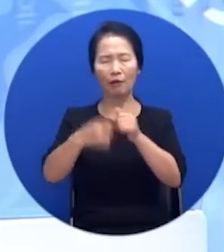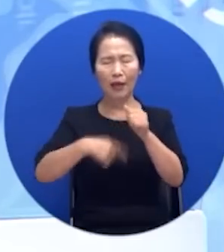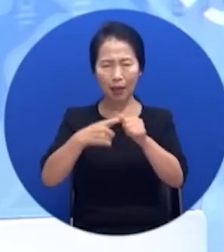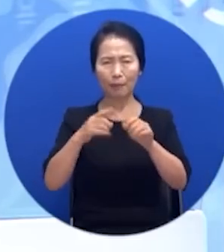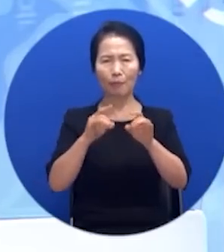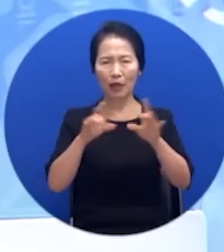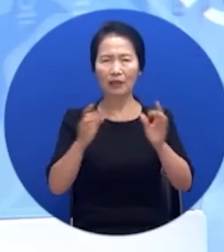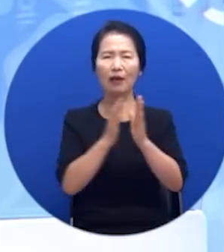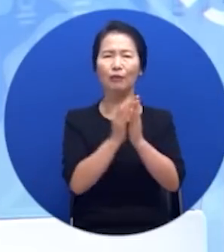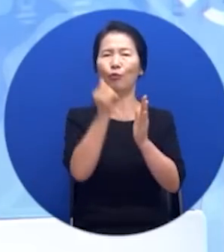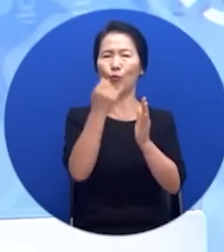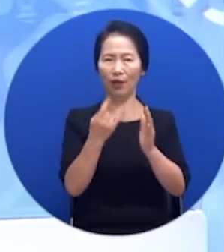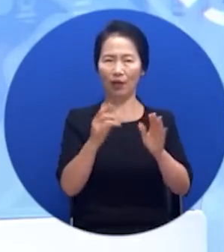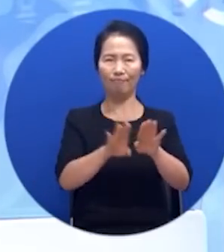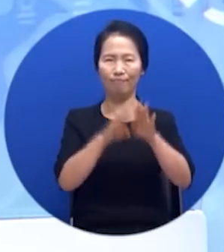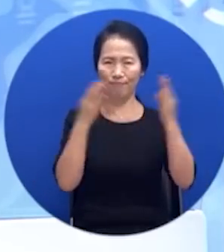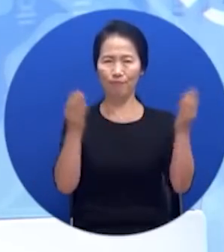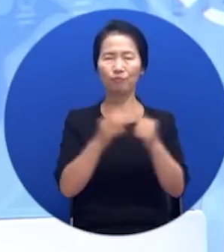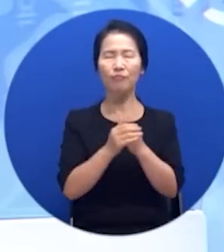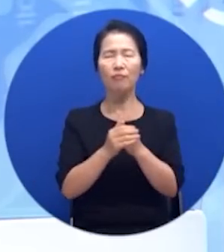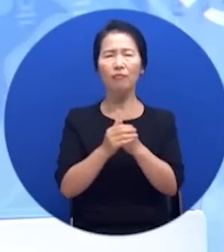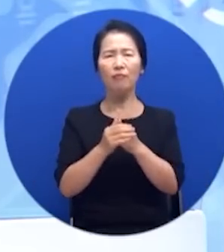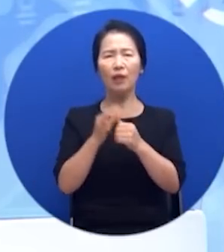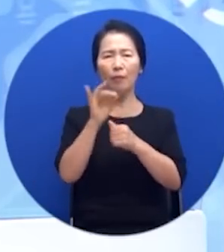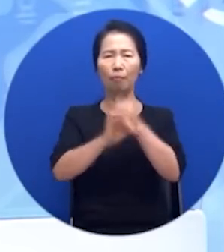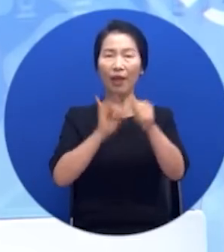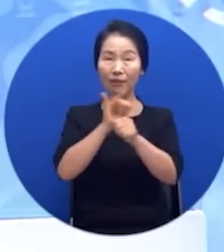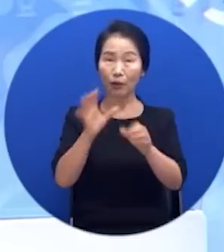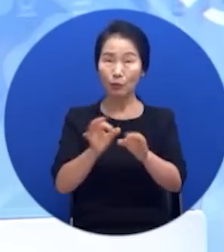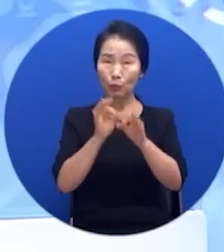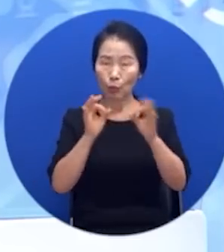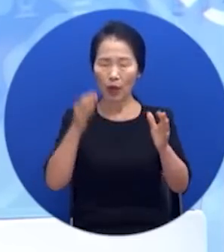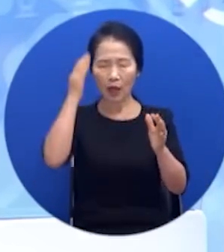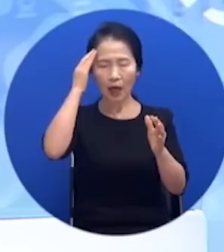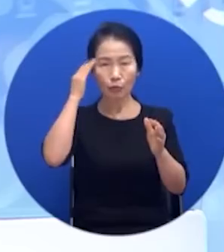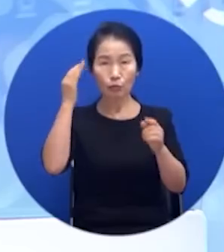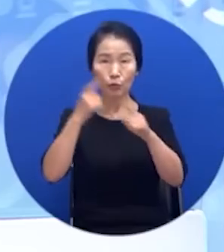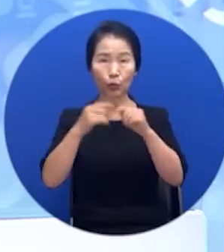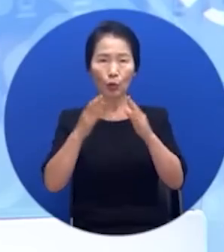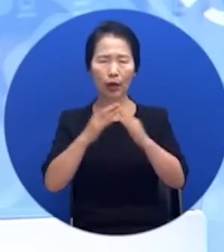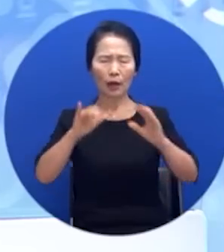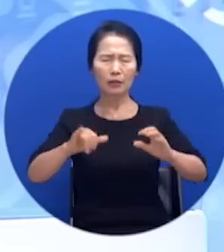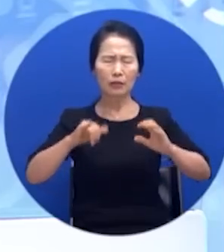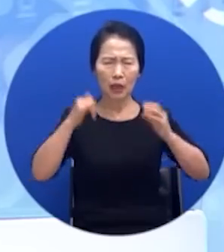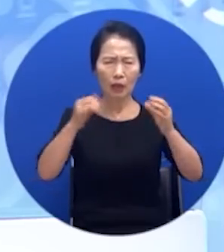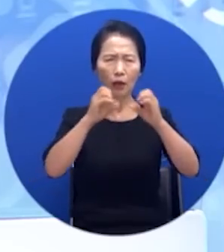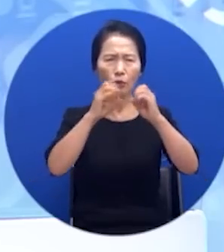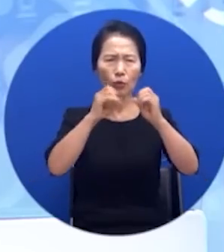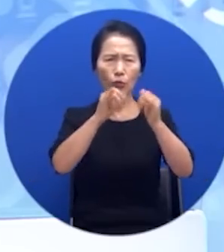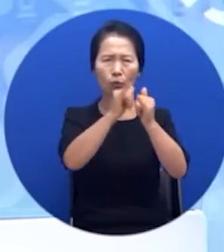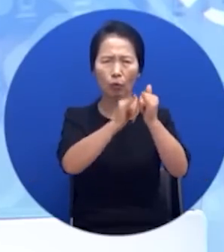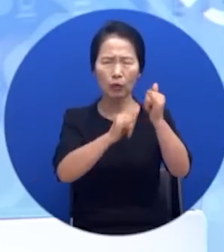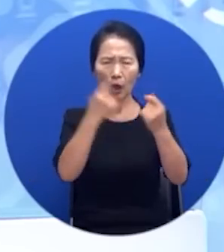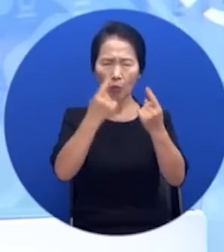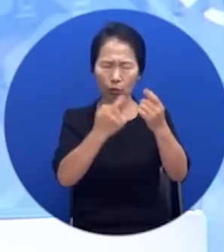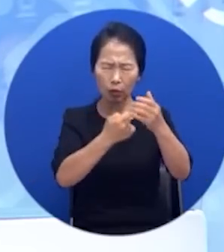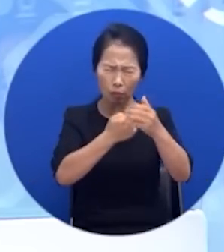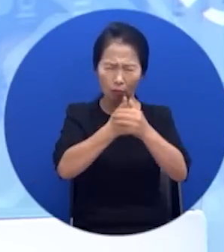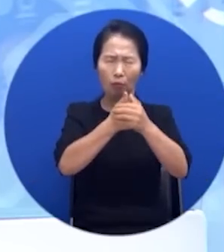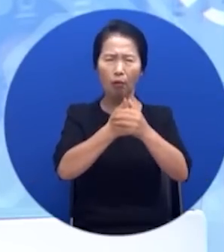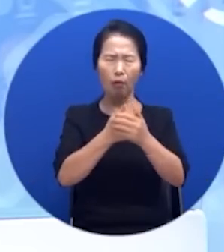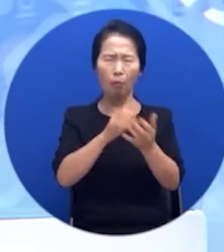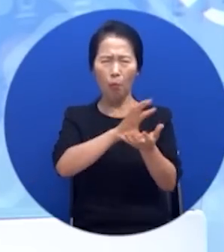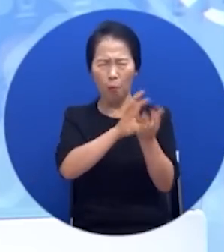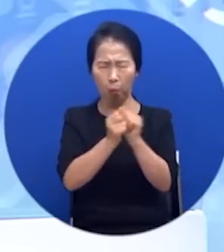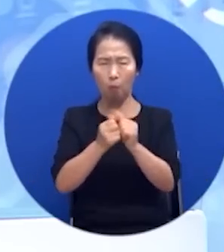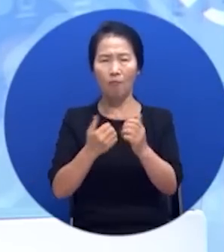열어왔습니다. 지난 100년 동안 한국교회가 세계 선교 역사상 유례를 찾아볼 수 없을 정도로 빠르게